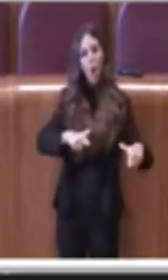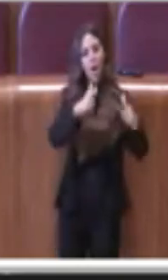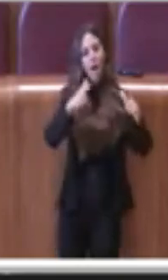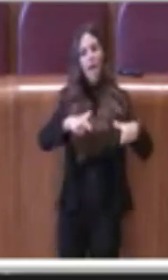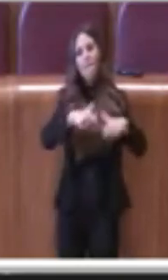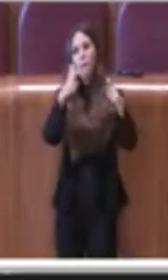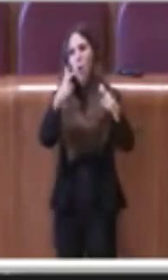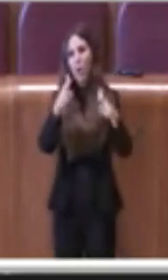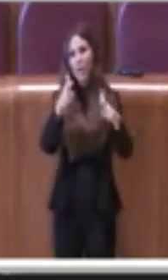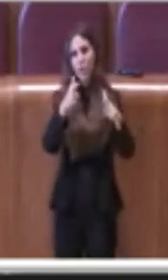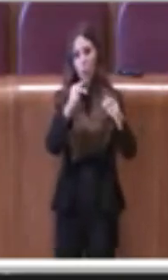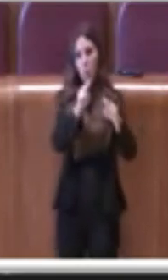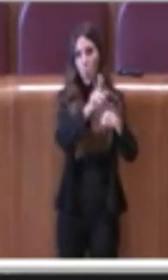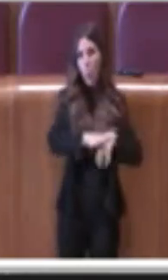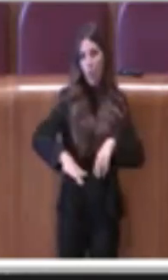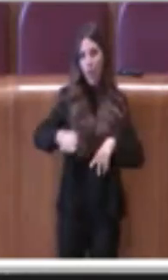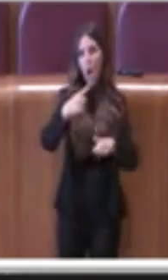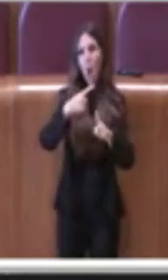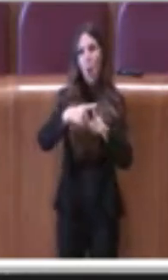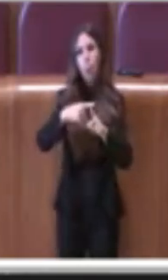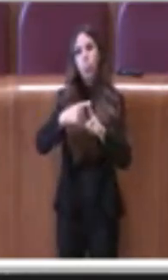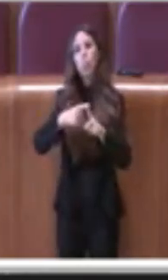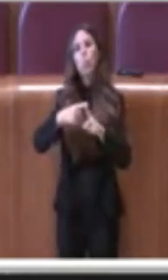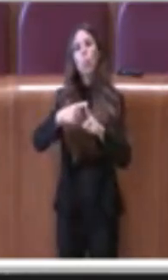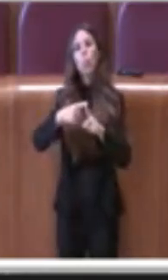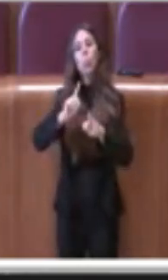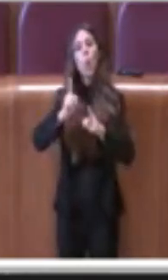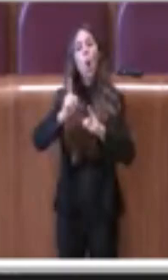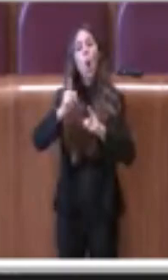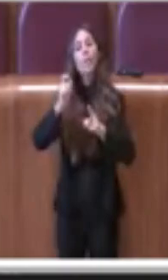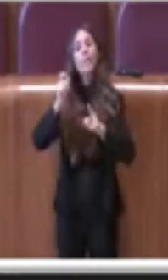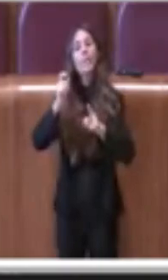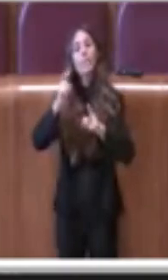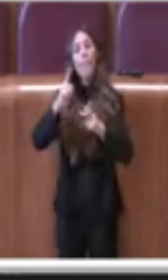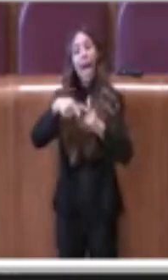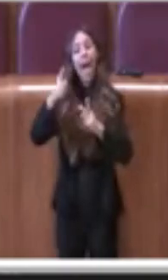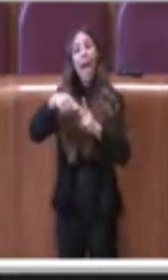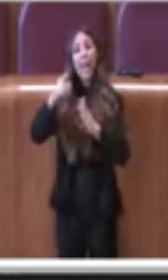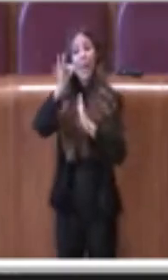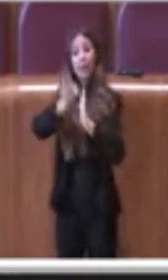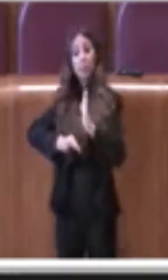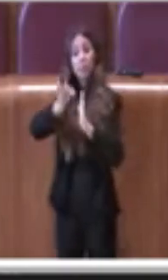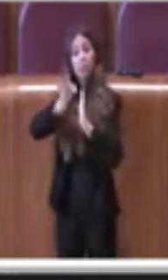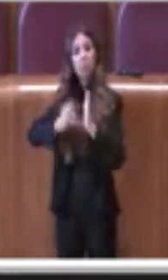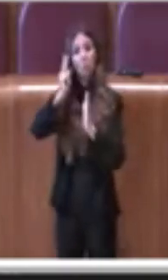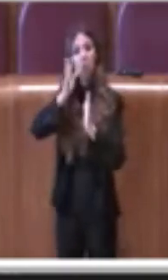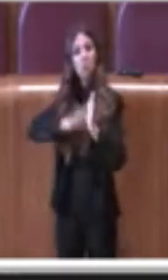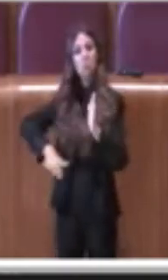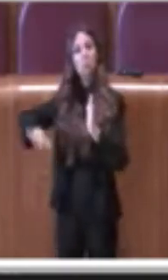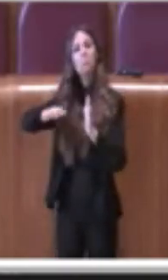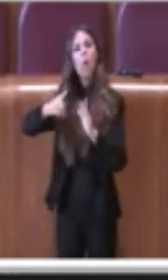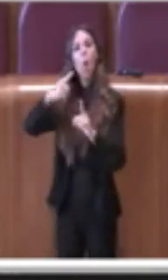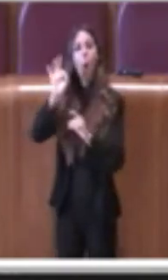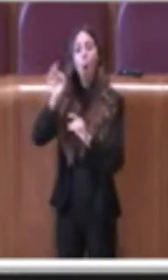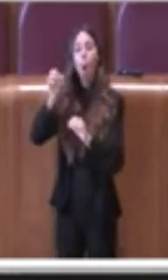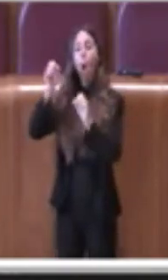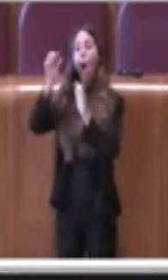urbana. La stessa cosa anche sulla food policy, la stessa cosa ovviamente sui regolamenti del verde e sul regolamento dei